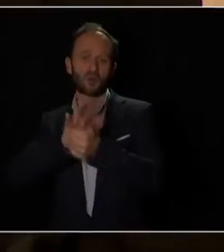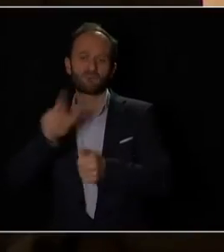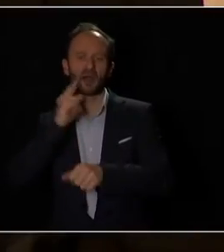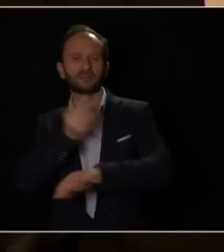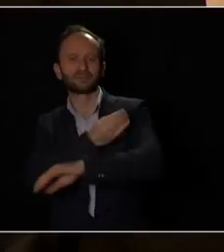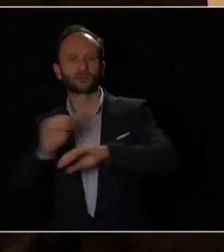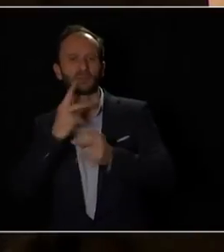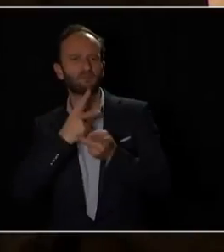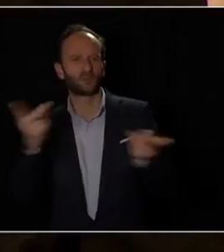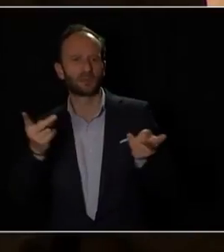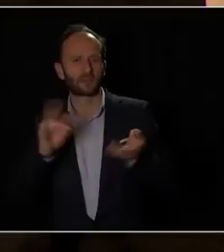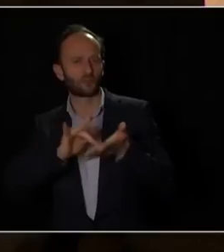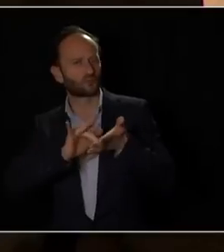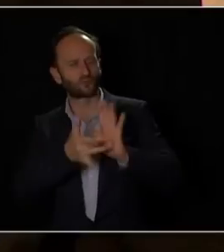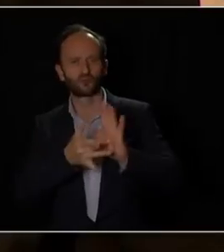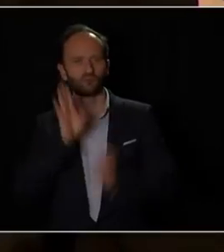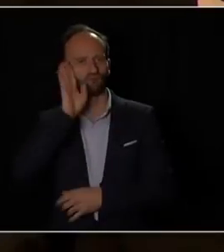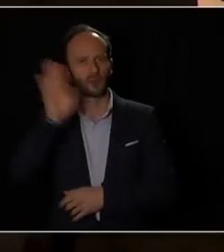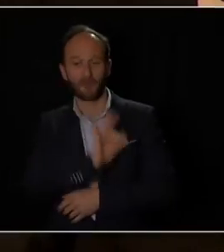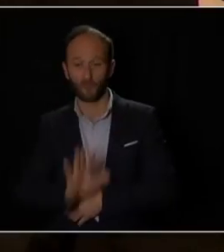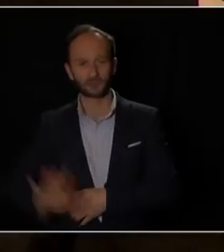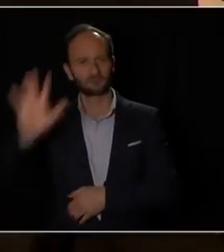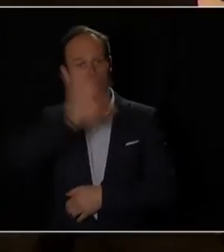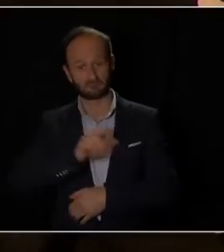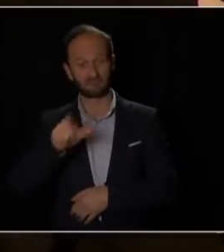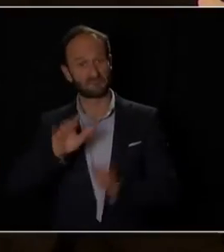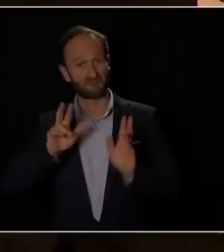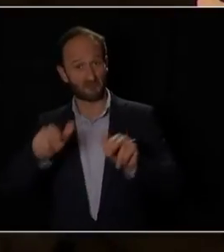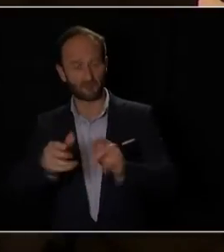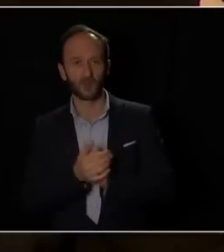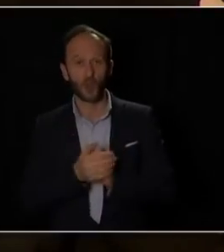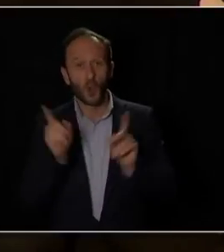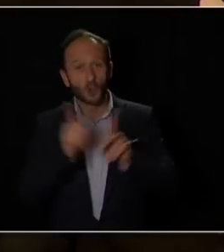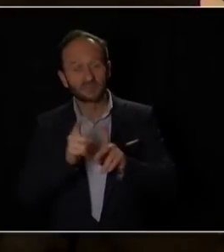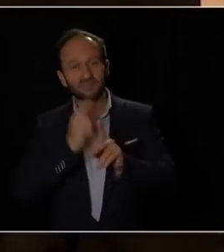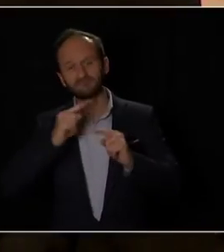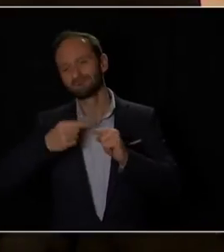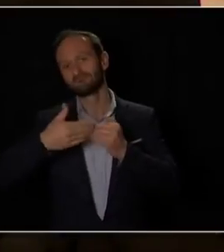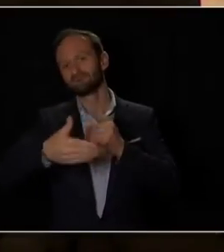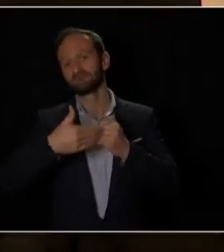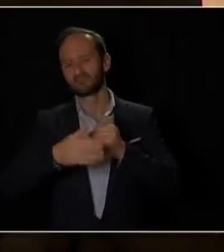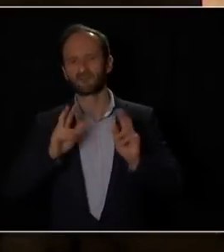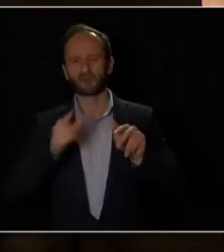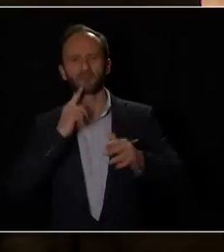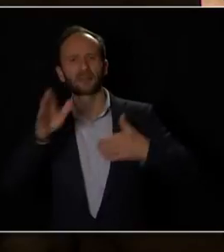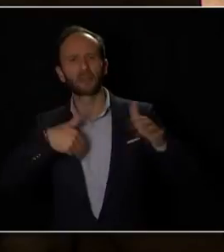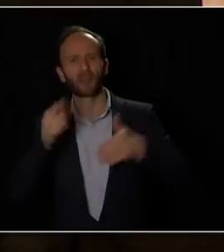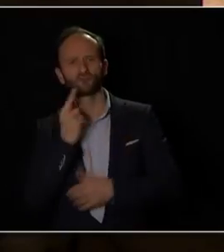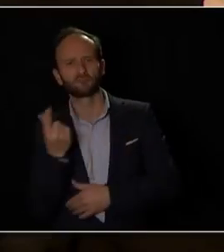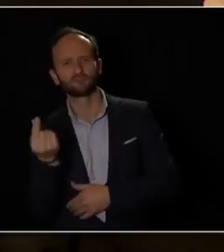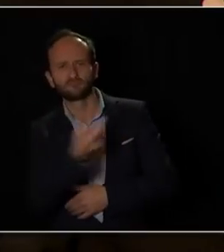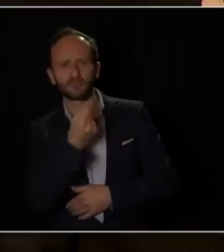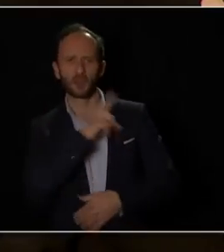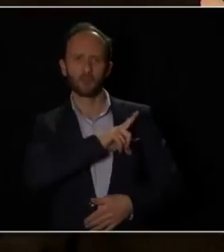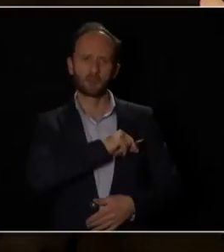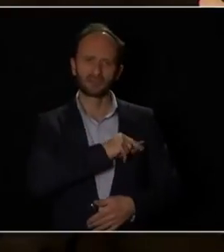pour les gendarmes de toute la France. Plus encore, il s'inscrira demain dans une démarche partenariale entre les polices